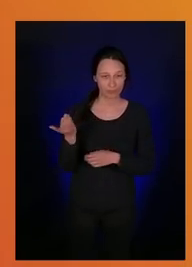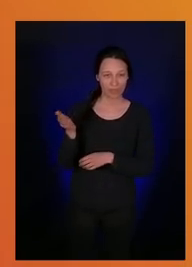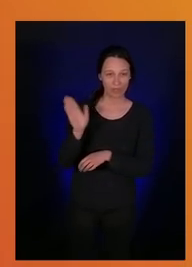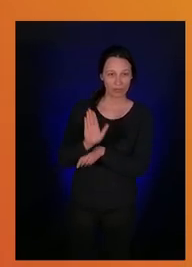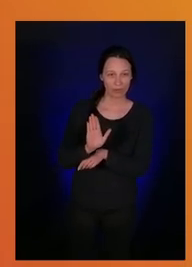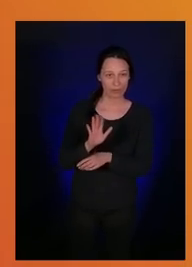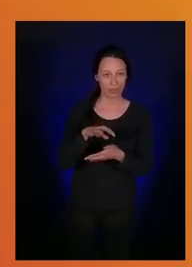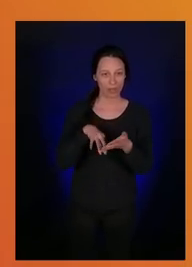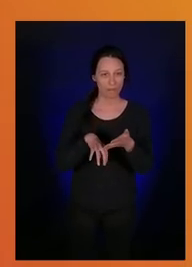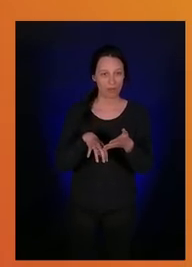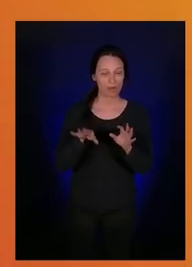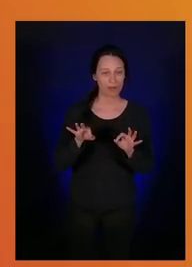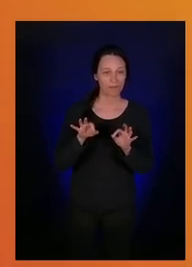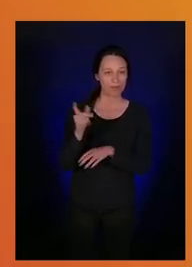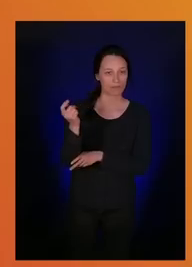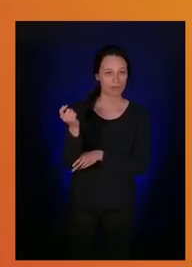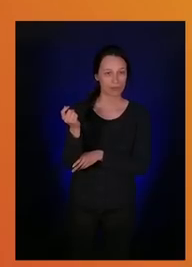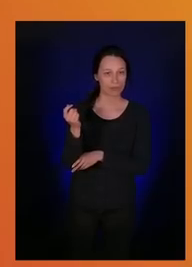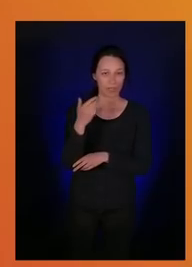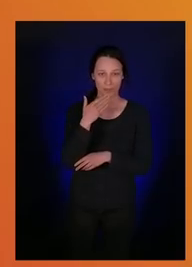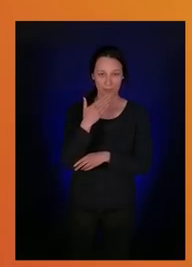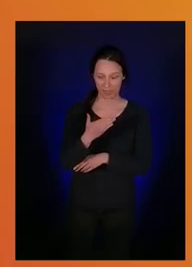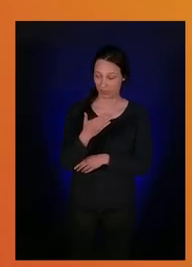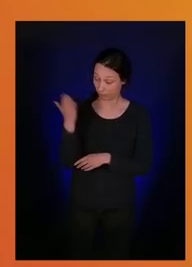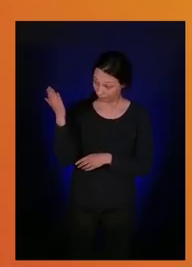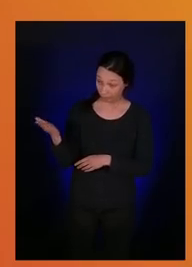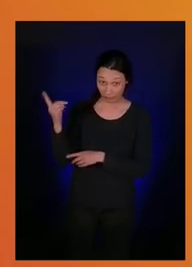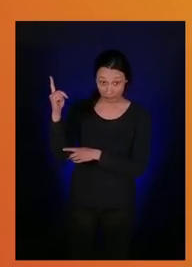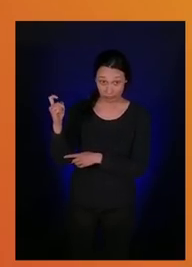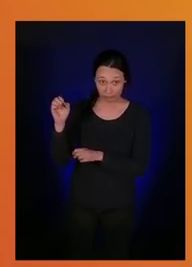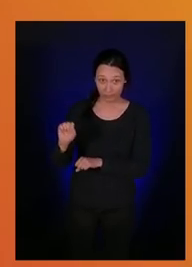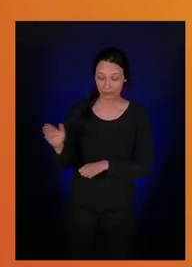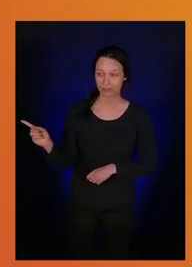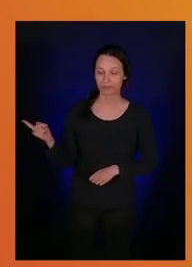sur les questions financières. Merci David, à ton tour. Merci.